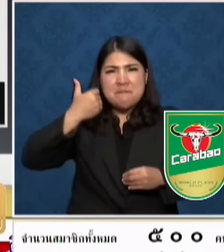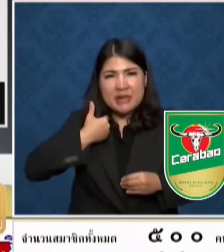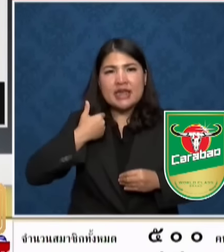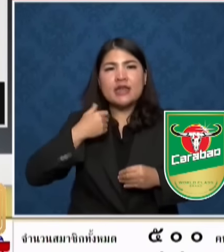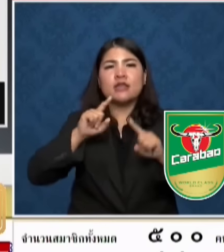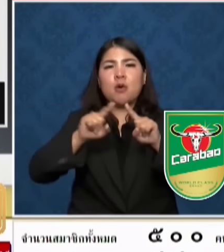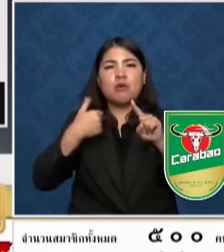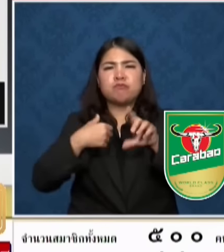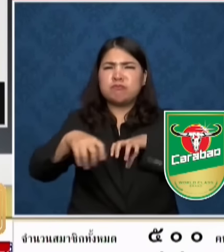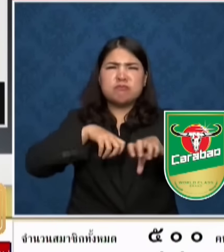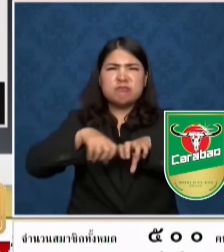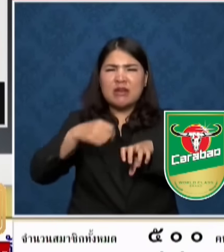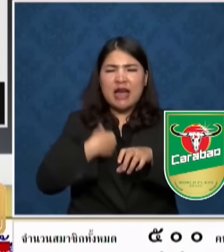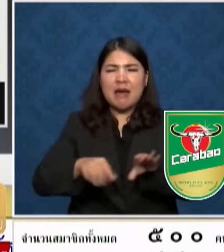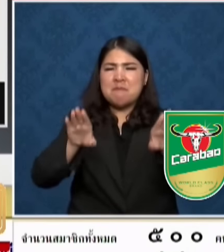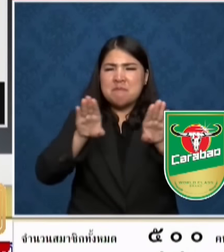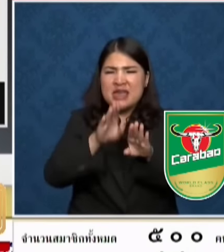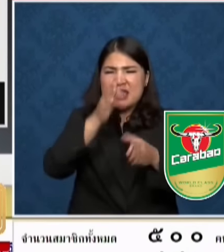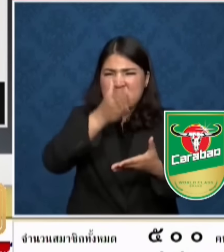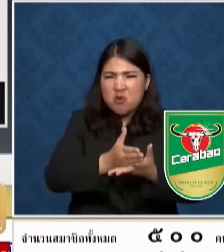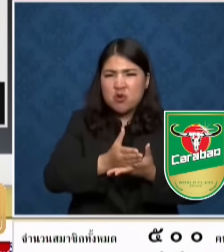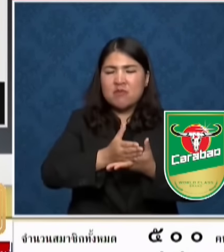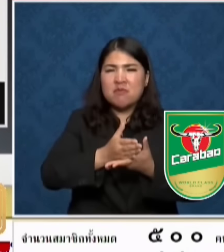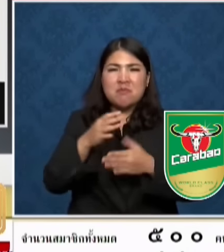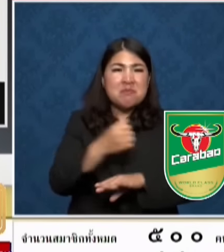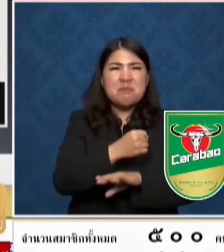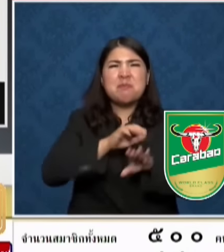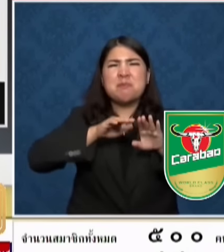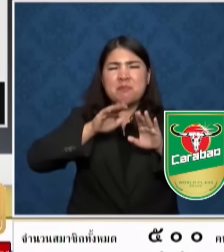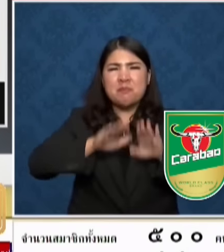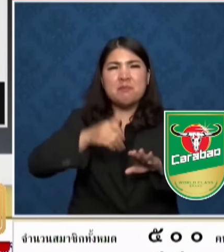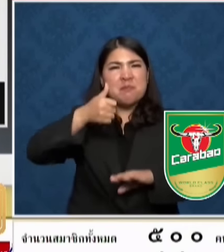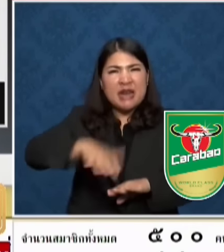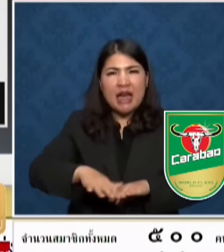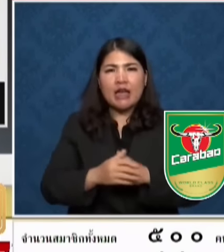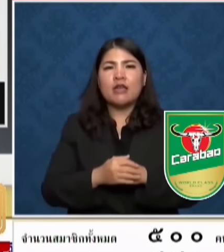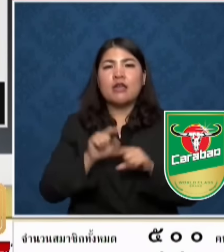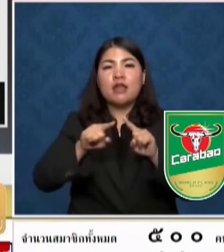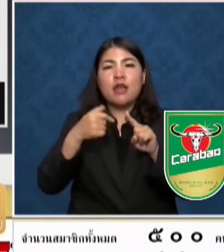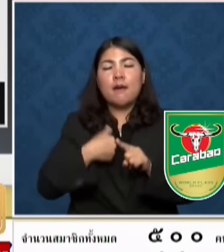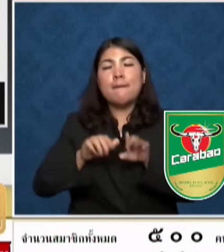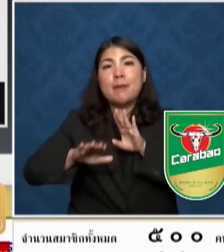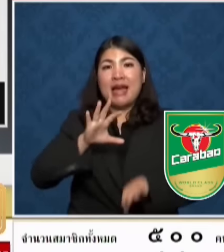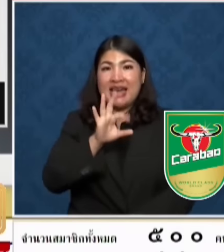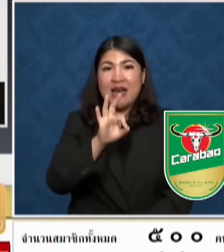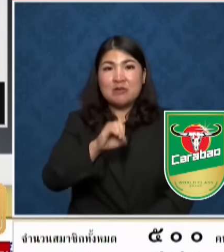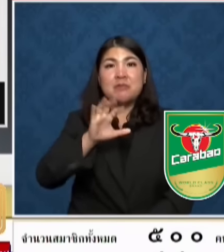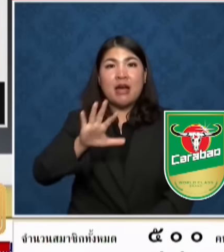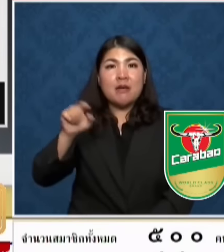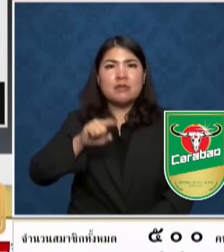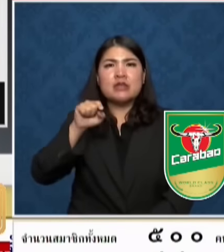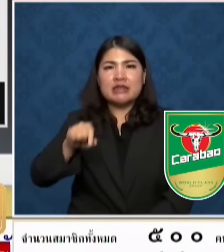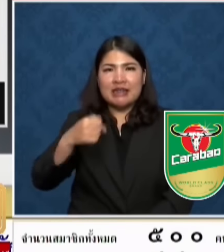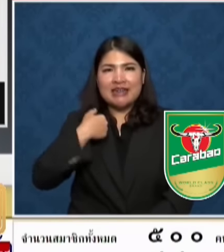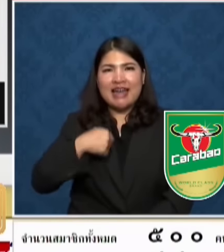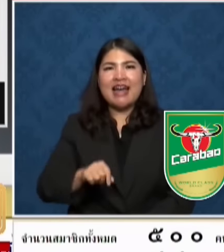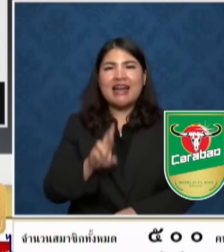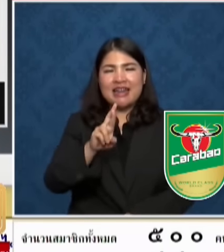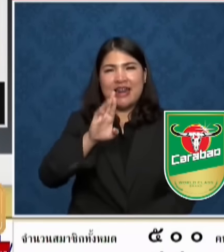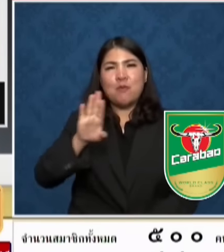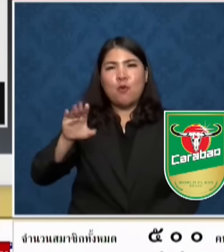ต่ไม่สามารถจัดการอายัดบัญชีเหล่านี้ให้หมดสิ้นไปได้บัญชีม้าอีก 95% ค่ะกลับเข้าสู่ระบ